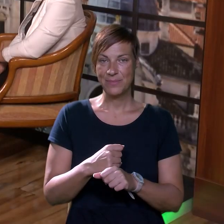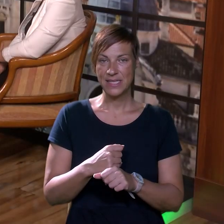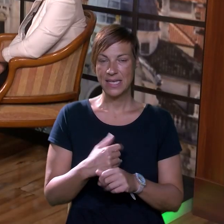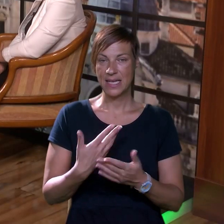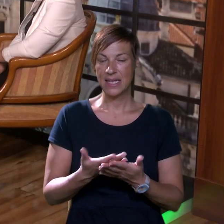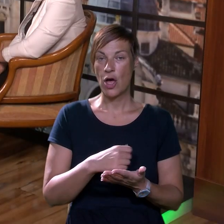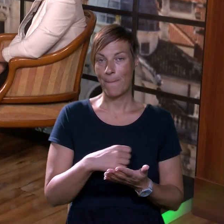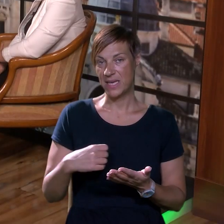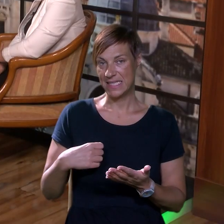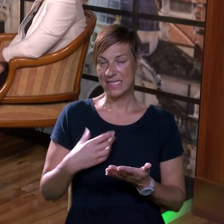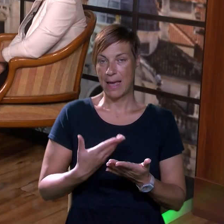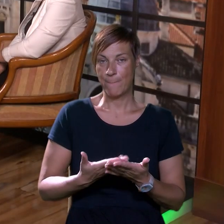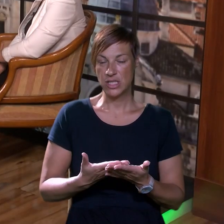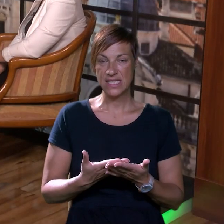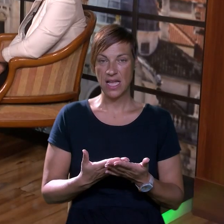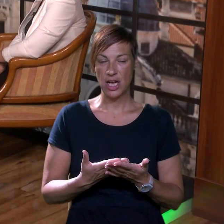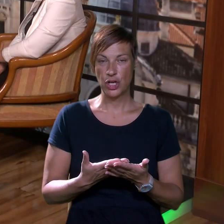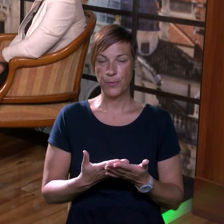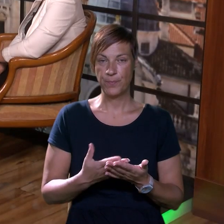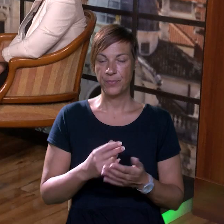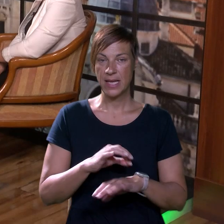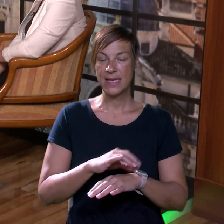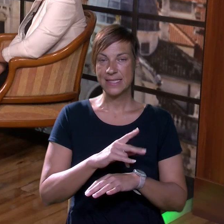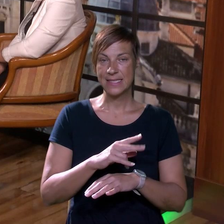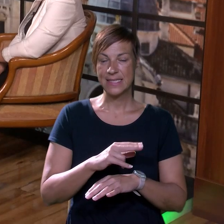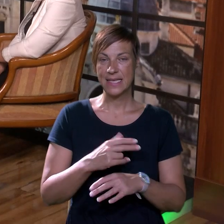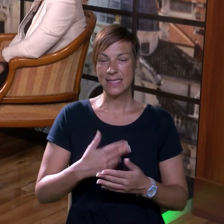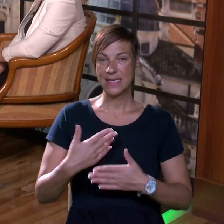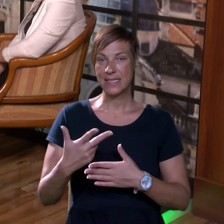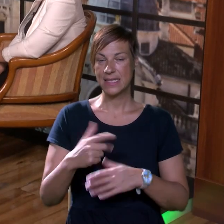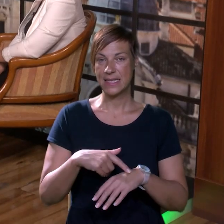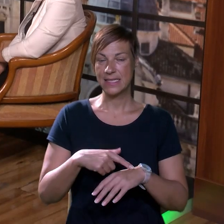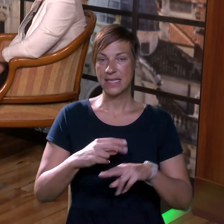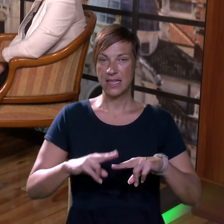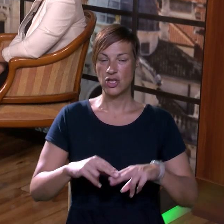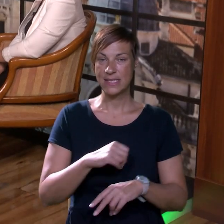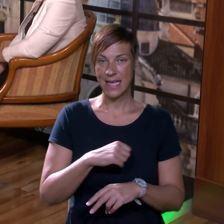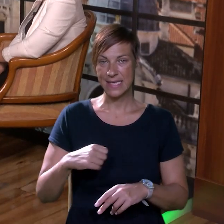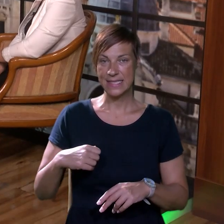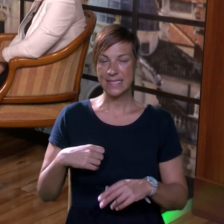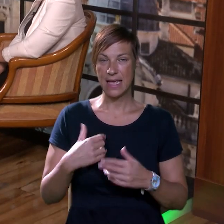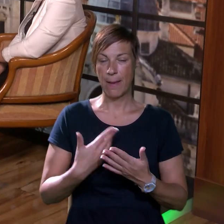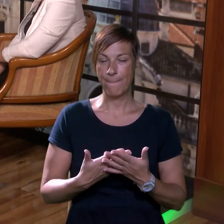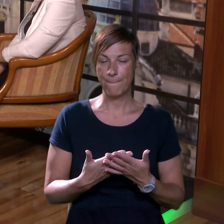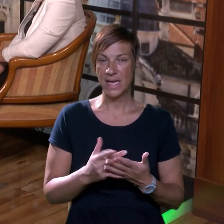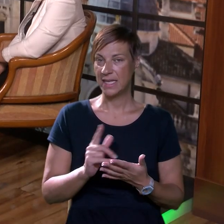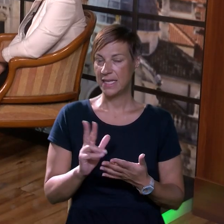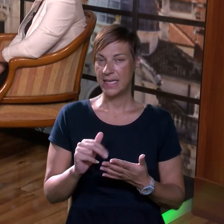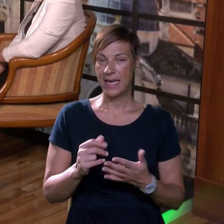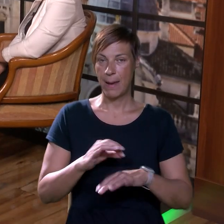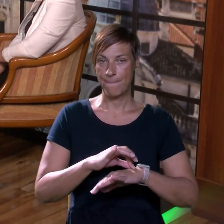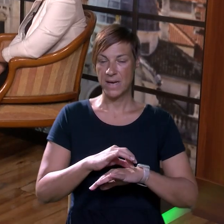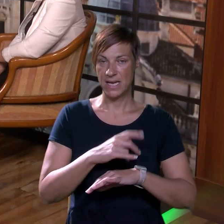rad, a opet samostalan. Jer sestra na oftalmologiji iza 3 sata ostaje sama. Znači,